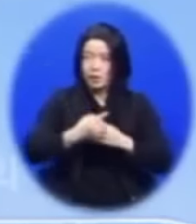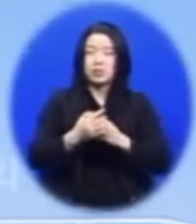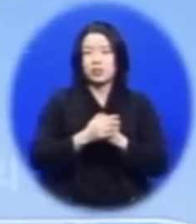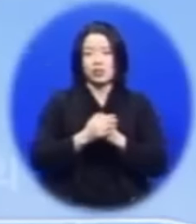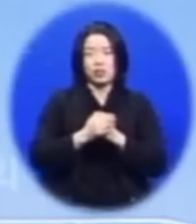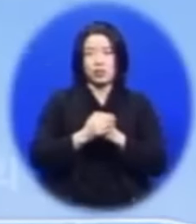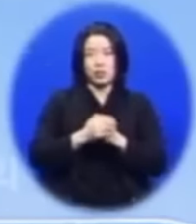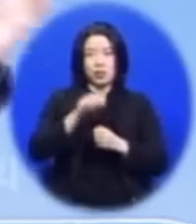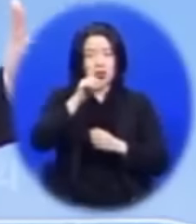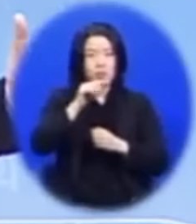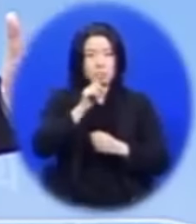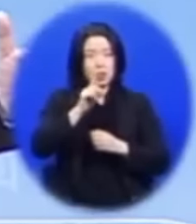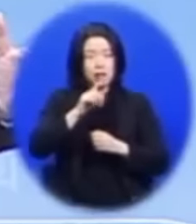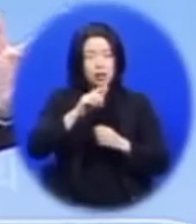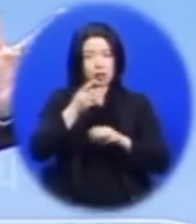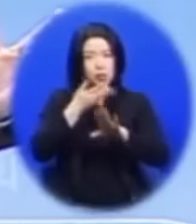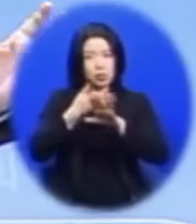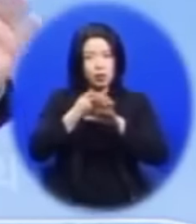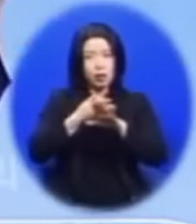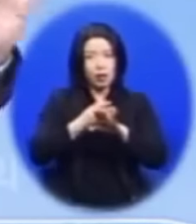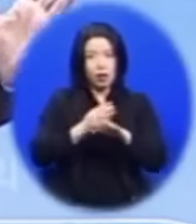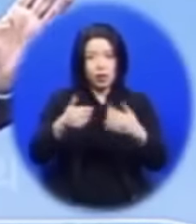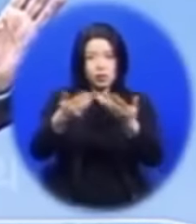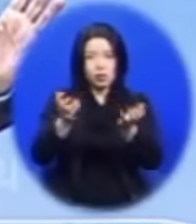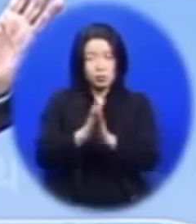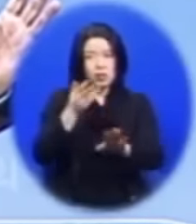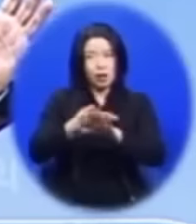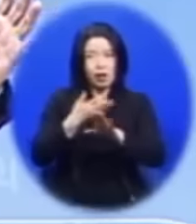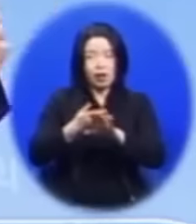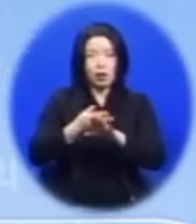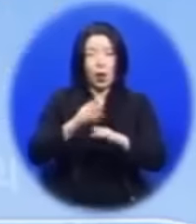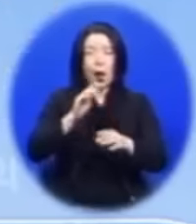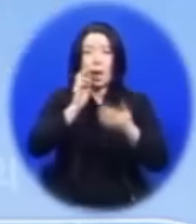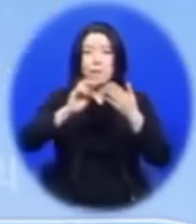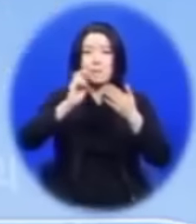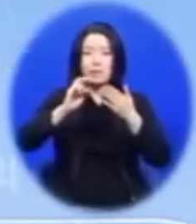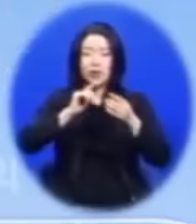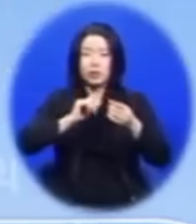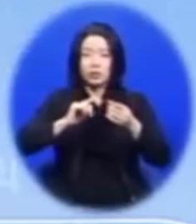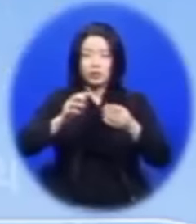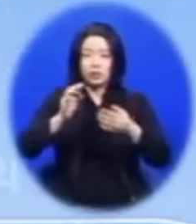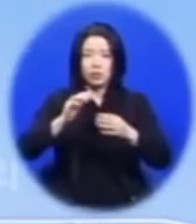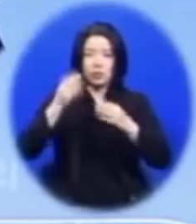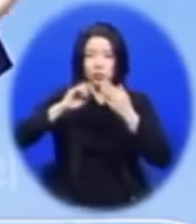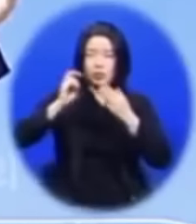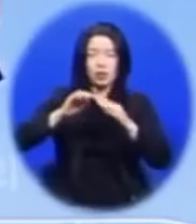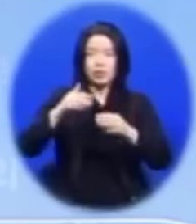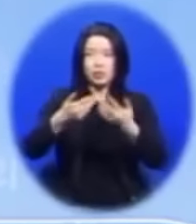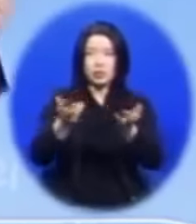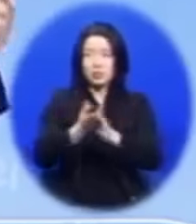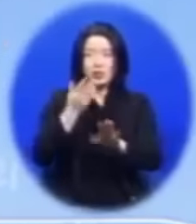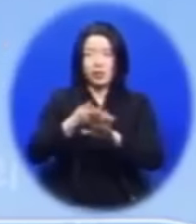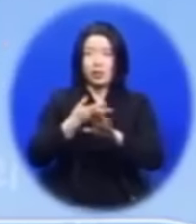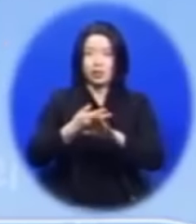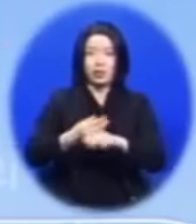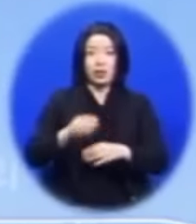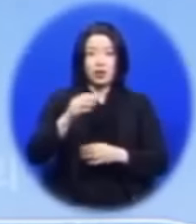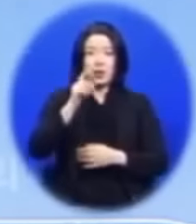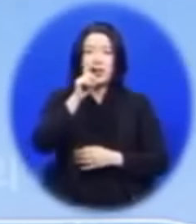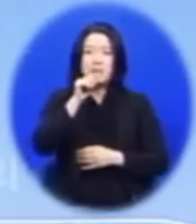보니까이 밴드가 달라졌어요 뮤직 팀이 달라졌어 그래서 앵무새가 새 팀이네 새